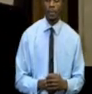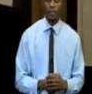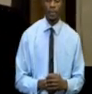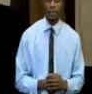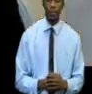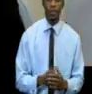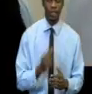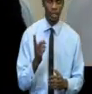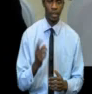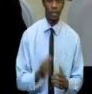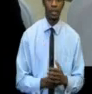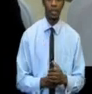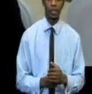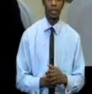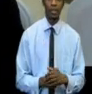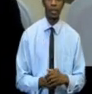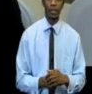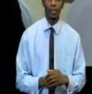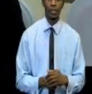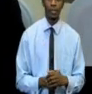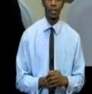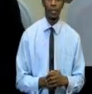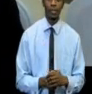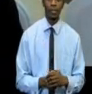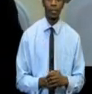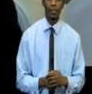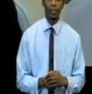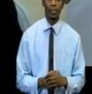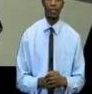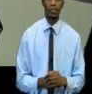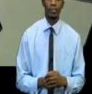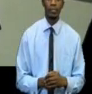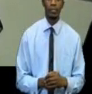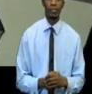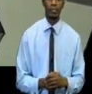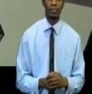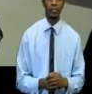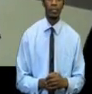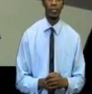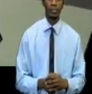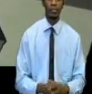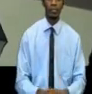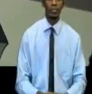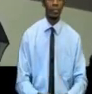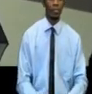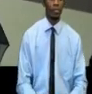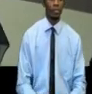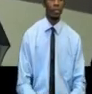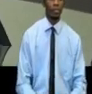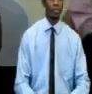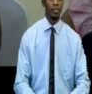www.ndi.org. Thank you.